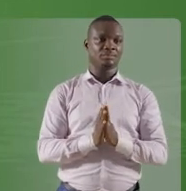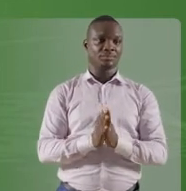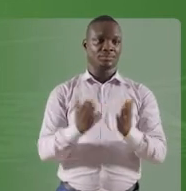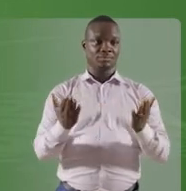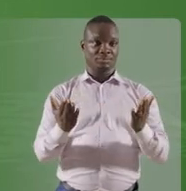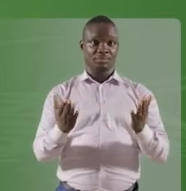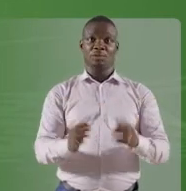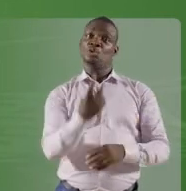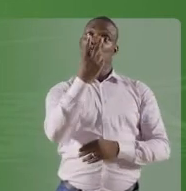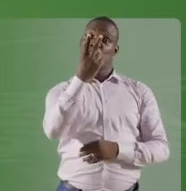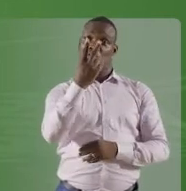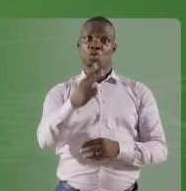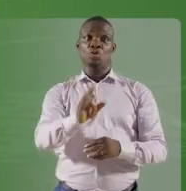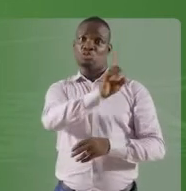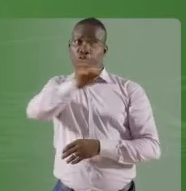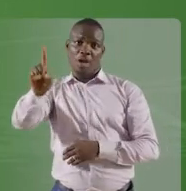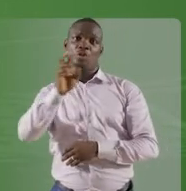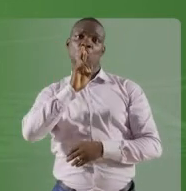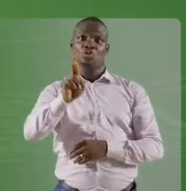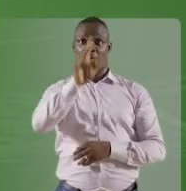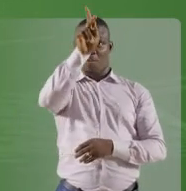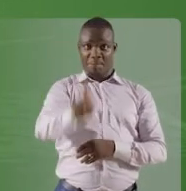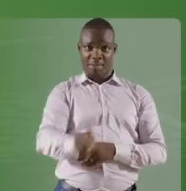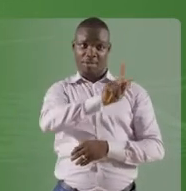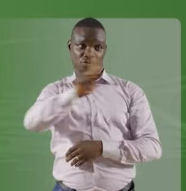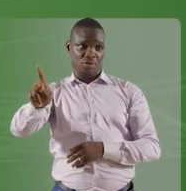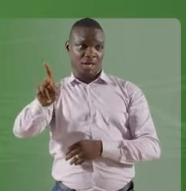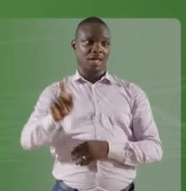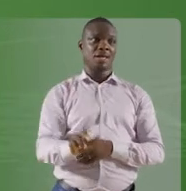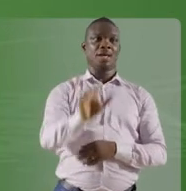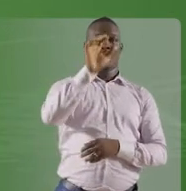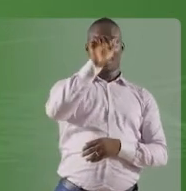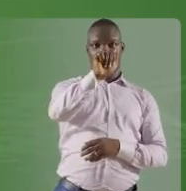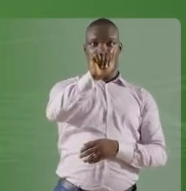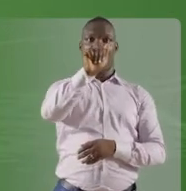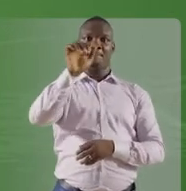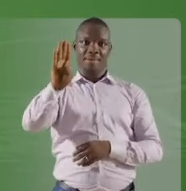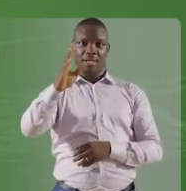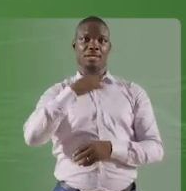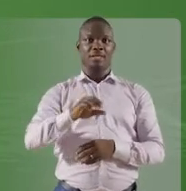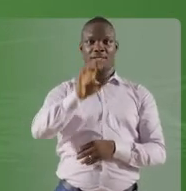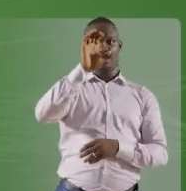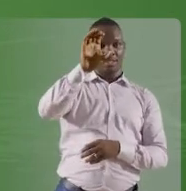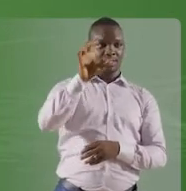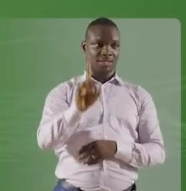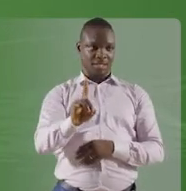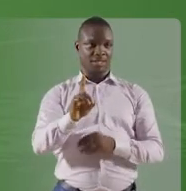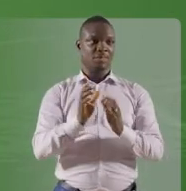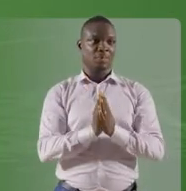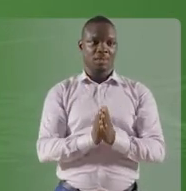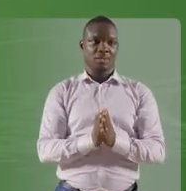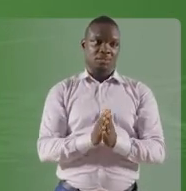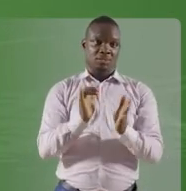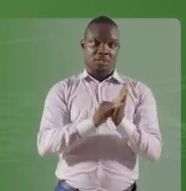Deux droites sont perpendiculaires, deux droites AB et CD sont perpendiculaires, se traduit